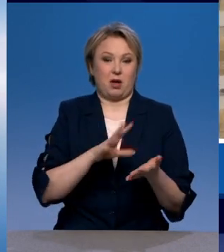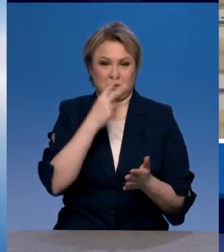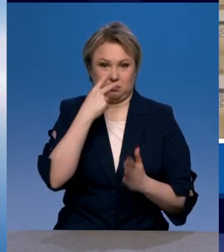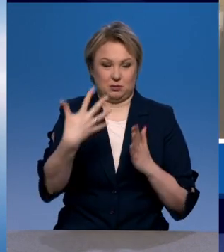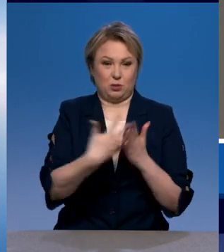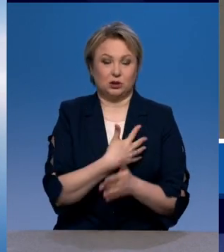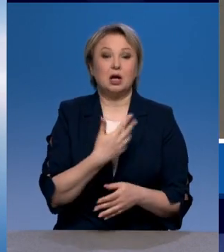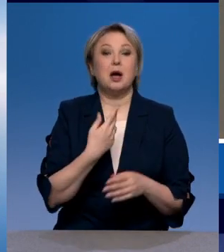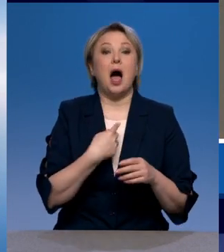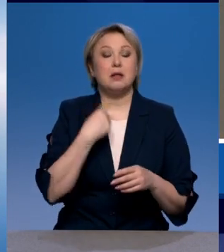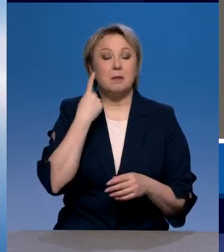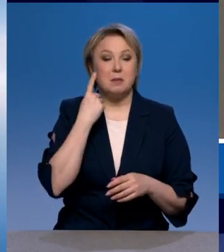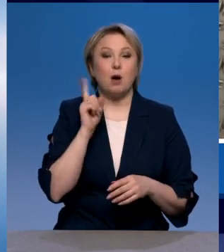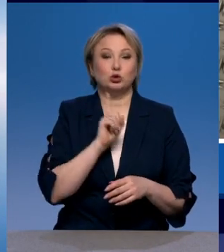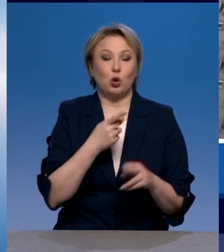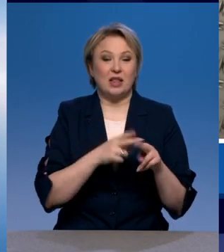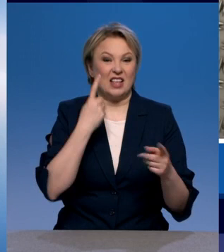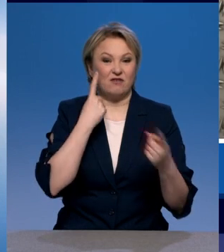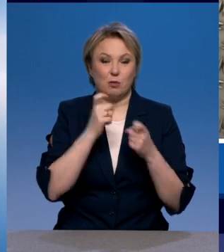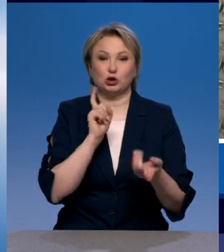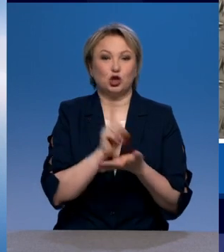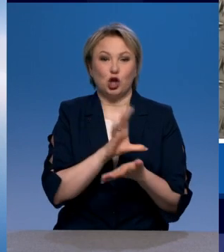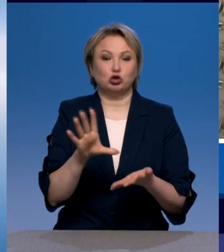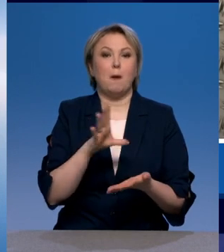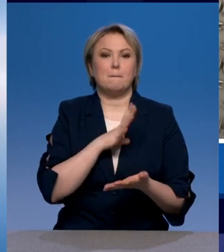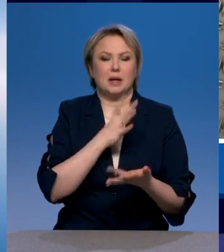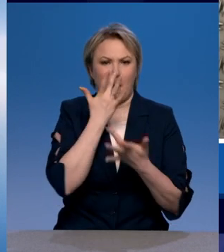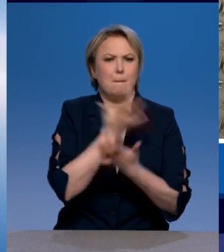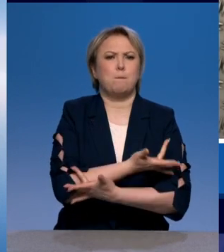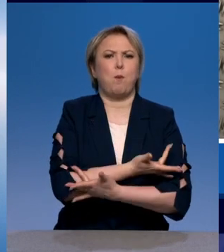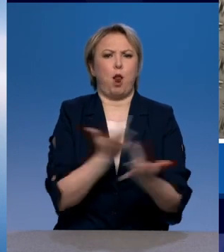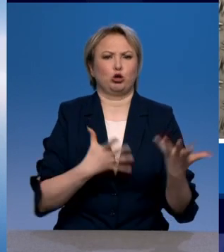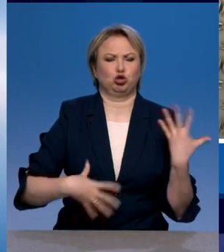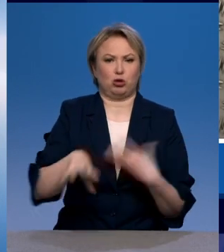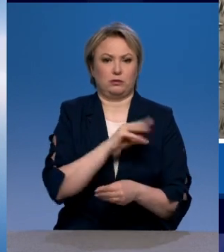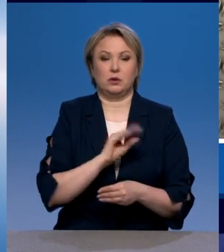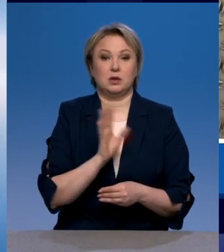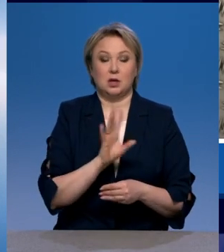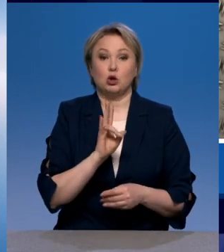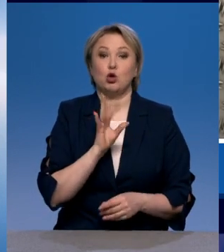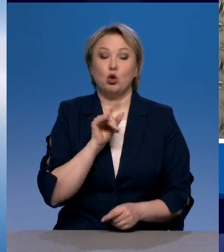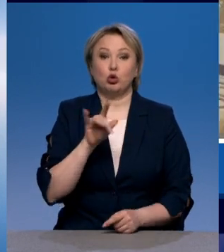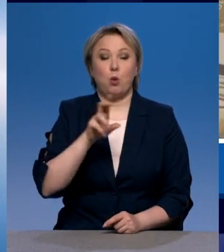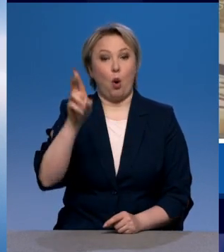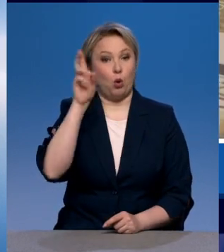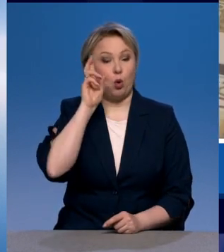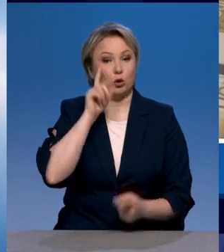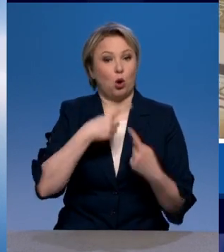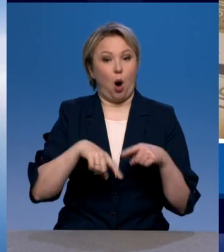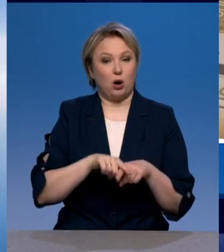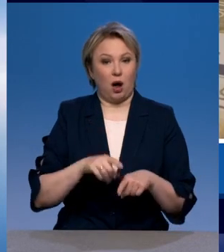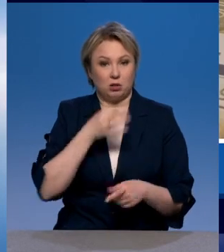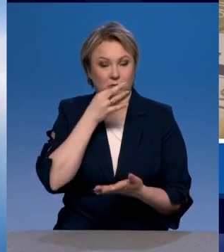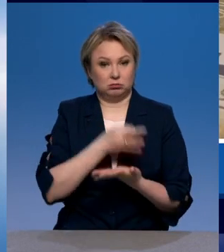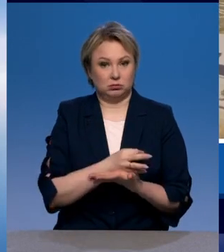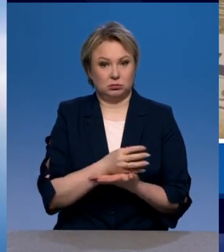информация, конечно, не должна быть публично для неограниченного круга лиц, но для того, чтобы не у госорганов не появлялись к вам вопросы, для